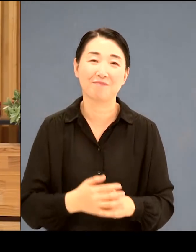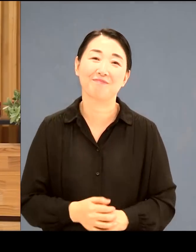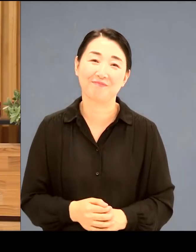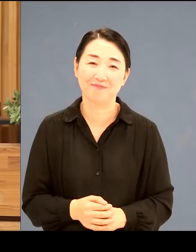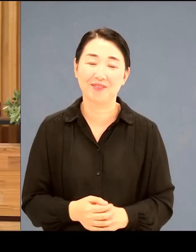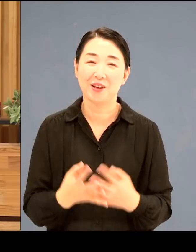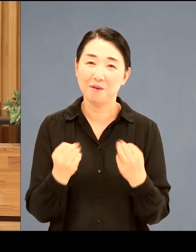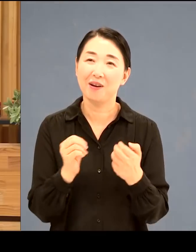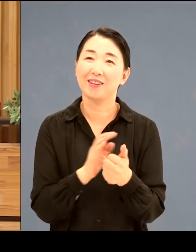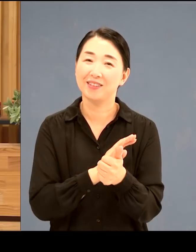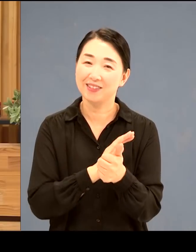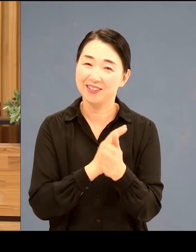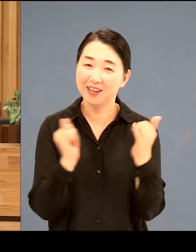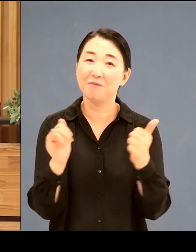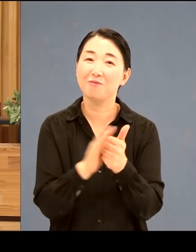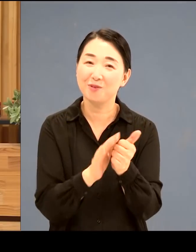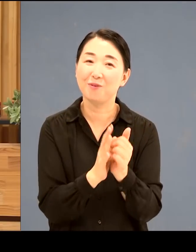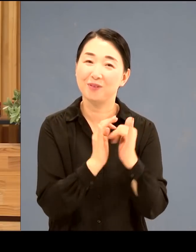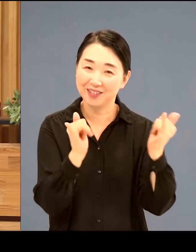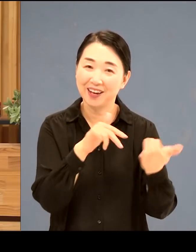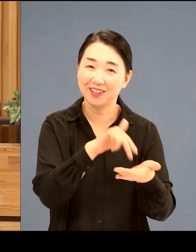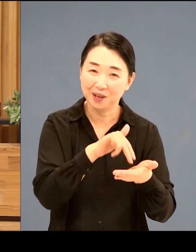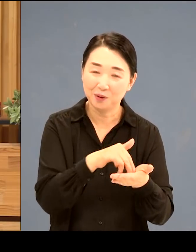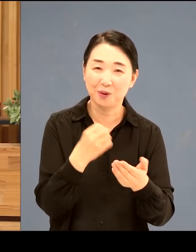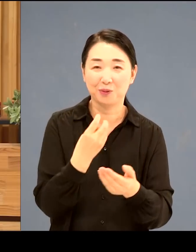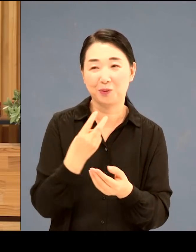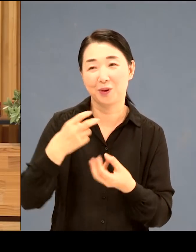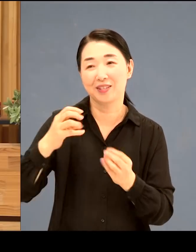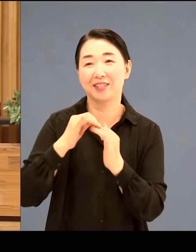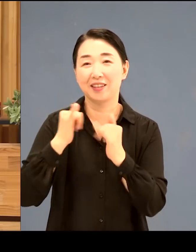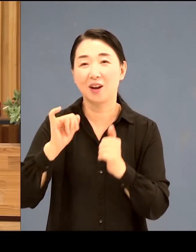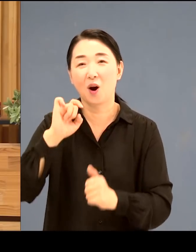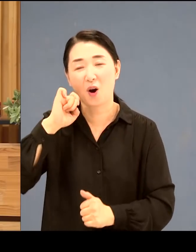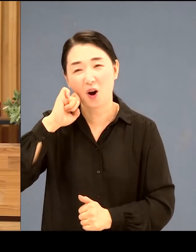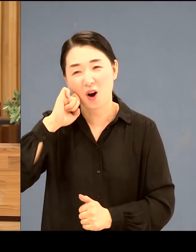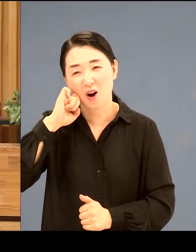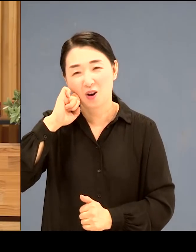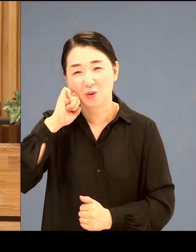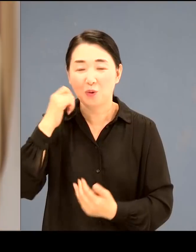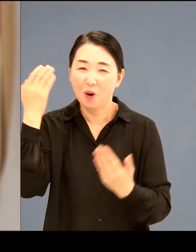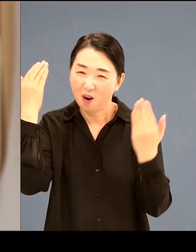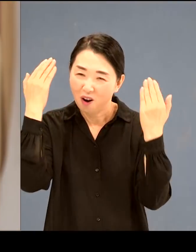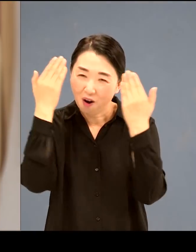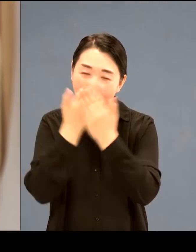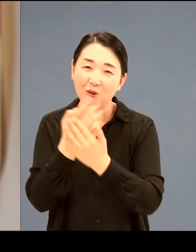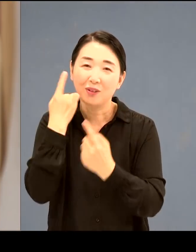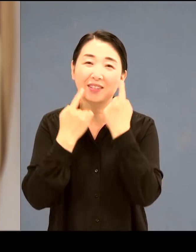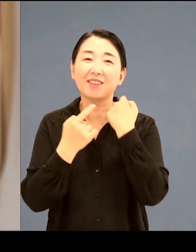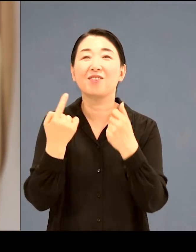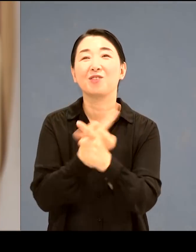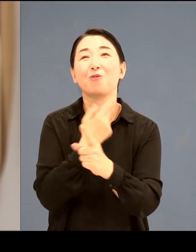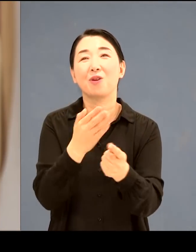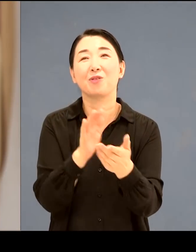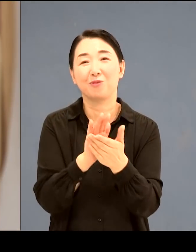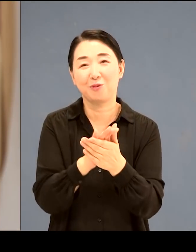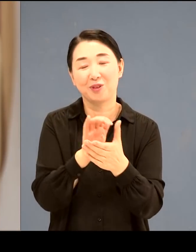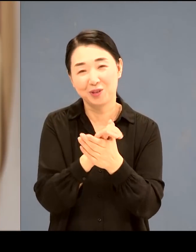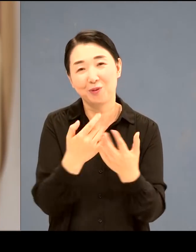많은 분들의 위로자로서 또 스타들의 어두운 그 상처들 또 치유해 주시고 기도해 주시고 기도의 동역자로